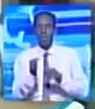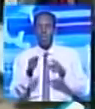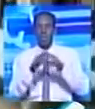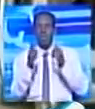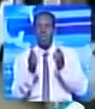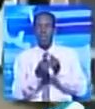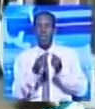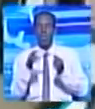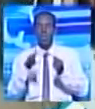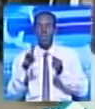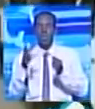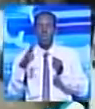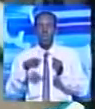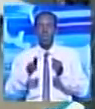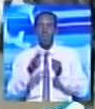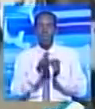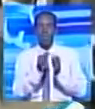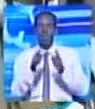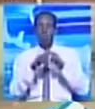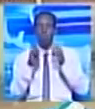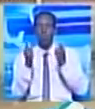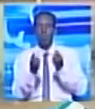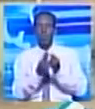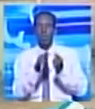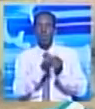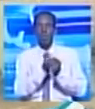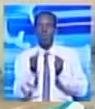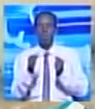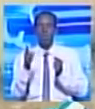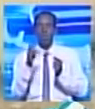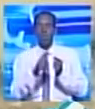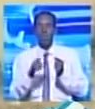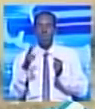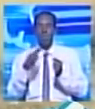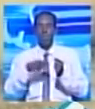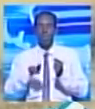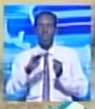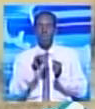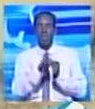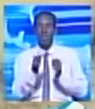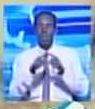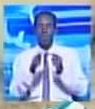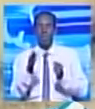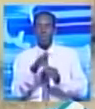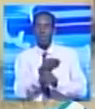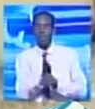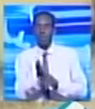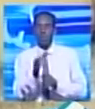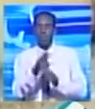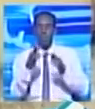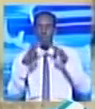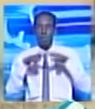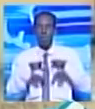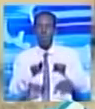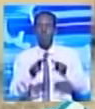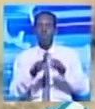à Rodon 2, il descend ici pour emprunter cet escalier. L'individu part aussitôt en zigzagant à travers les rues de la cité